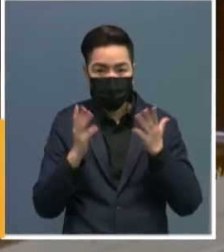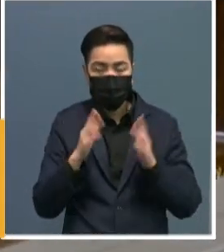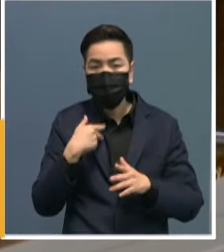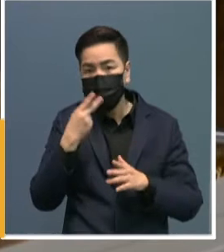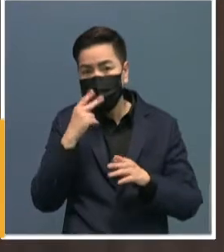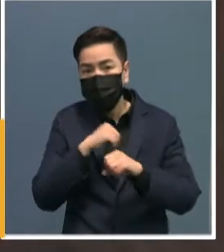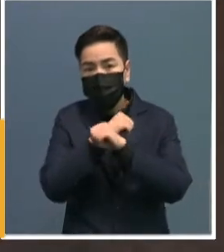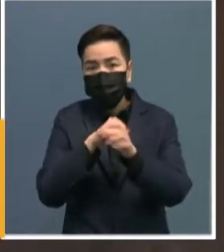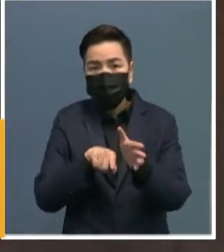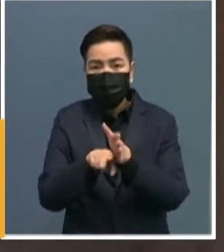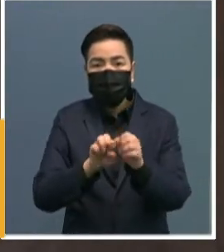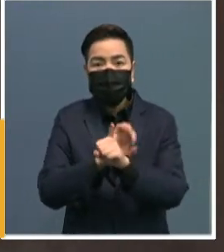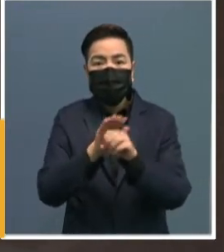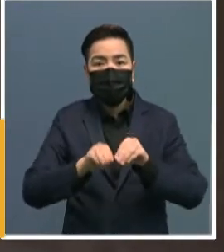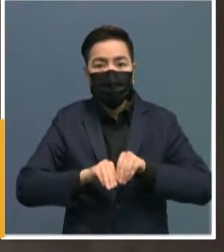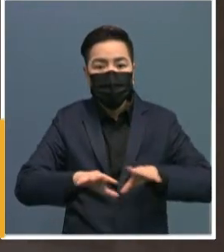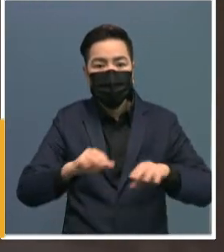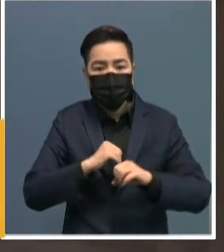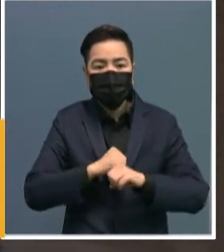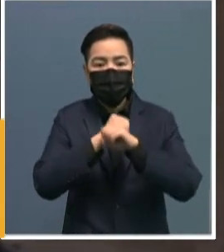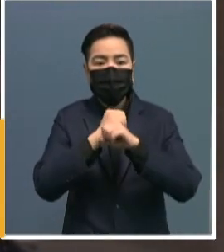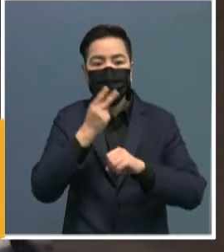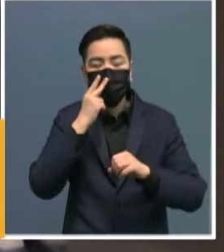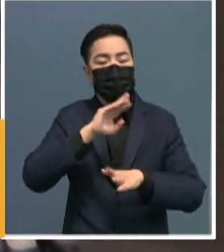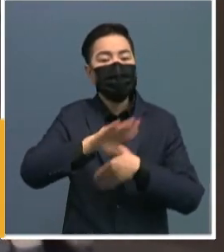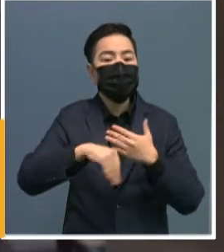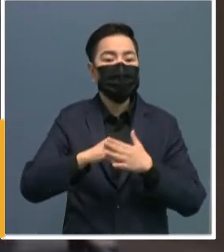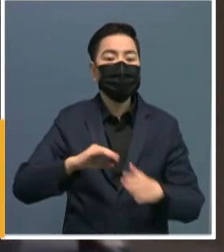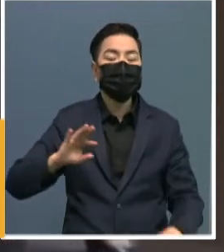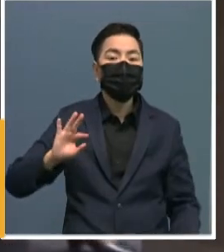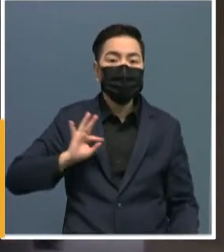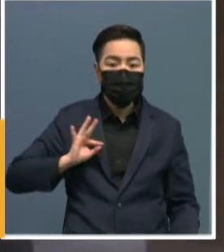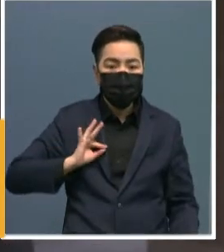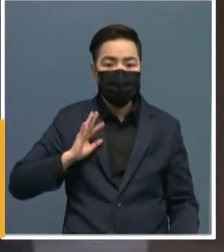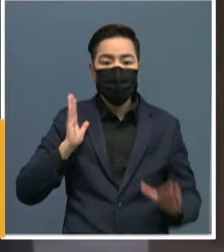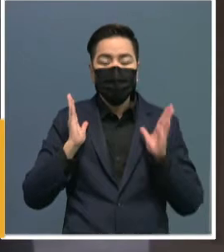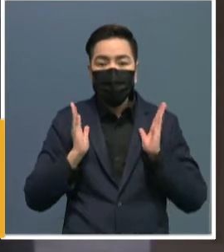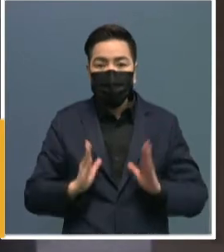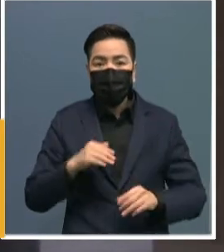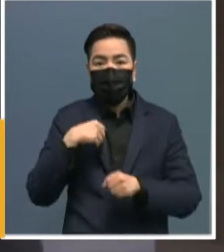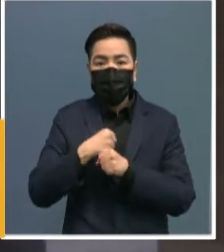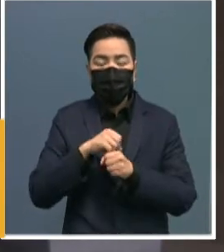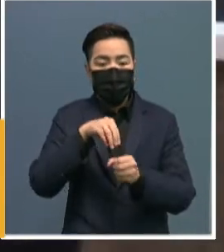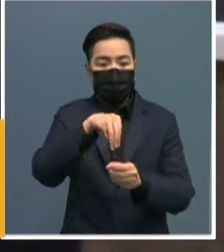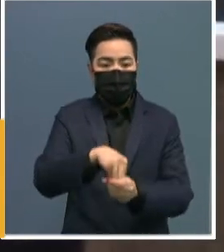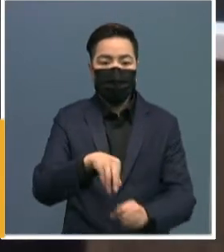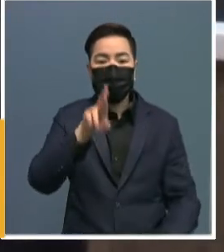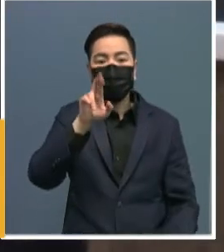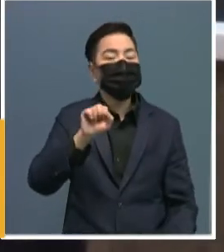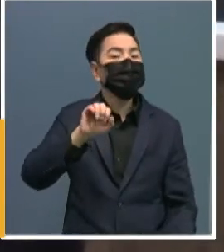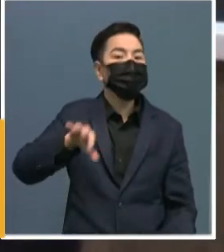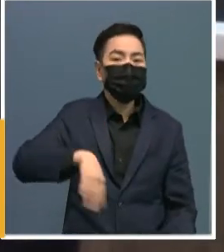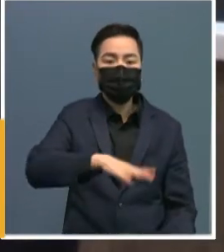ของ combi 19ด้วยแล้วก็เพื่อความปลอดภัยของทั้งสมาธิรวมถึงผู้ที่ทำงานในวงงานรัฐสภา